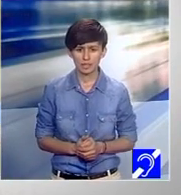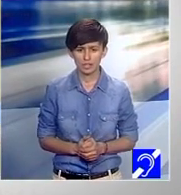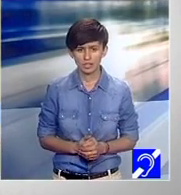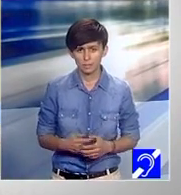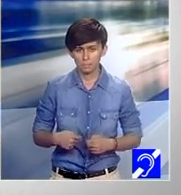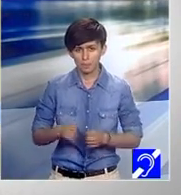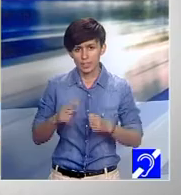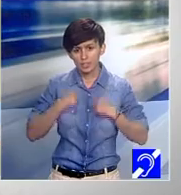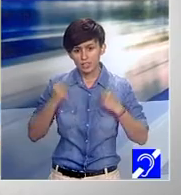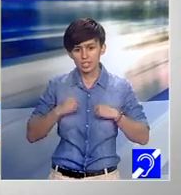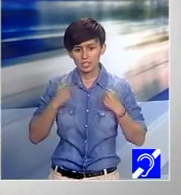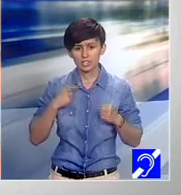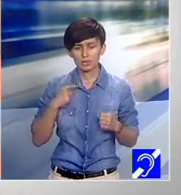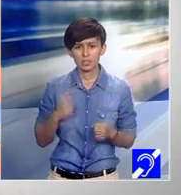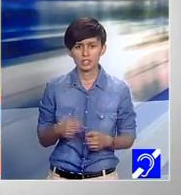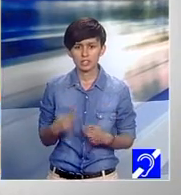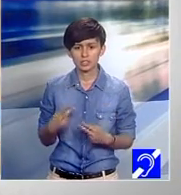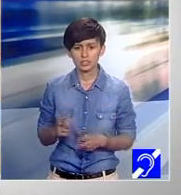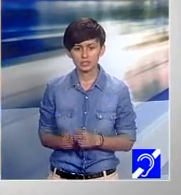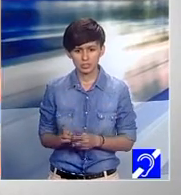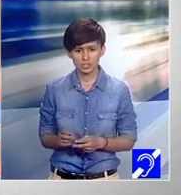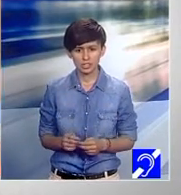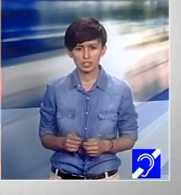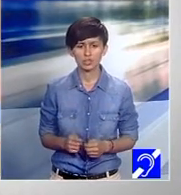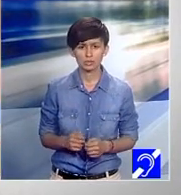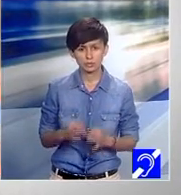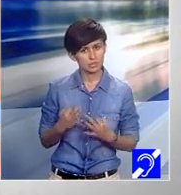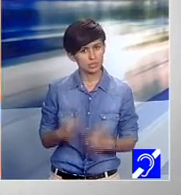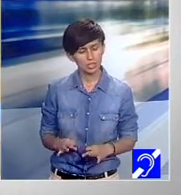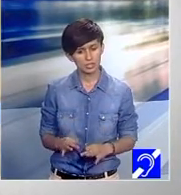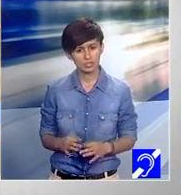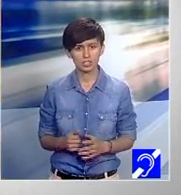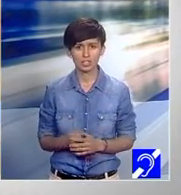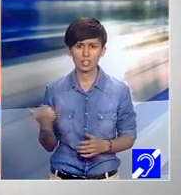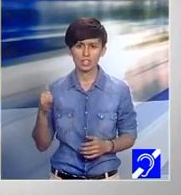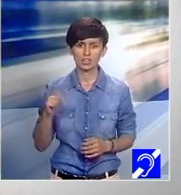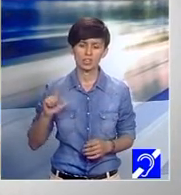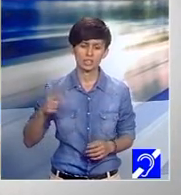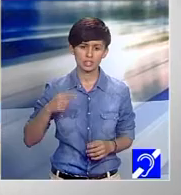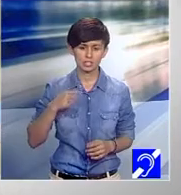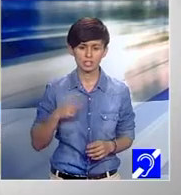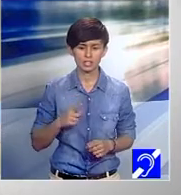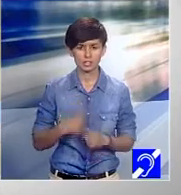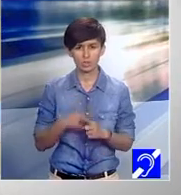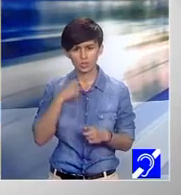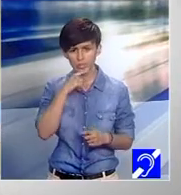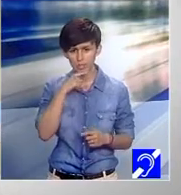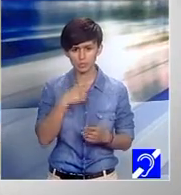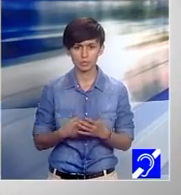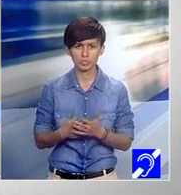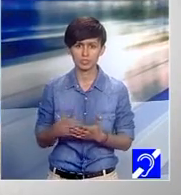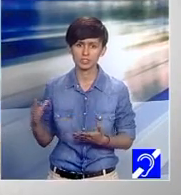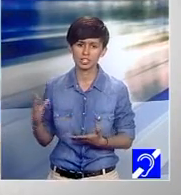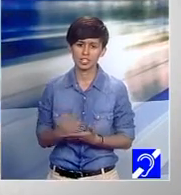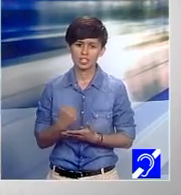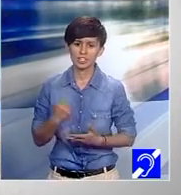Toate antrenamentele sunt tratate cu maximă seriozitate de Alexia. A venit pentru a doua oară la Moscova cu gândul să repete recordul de anul